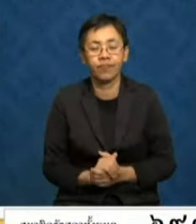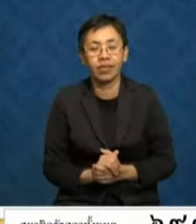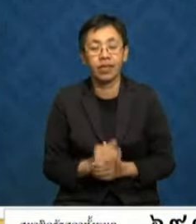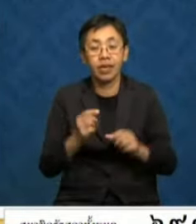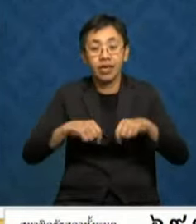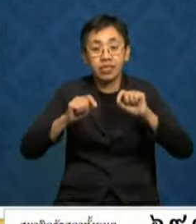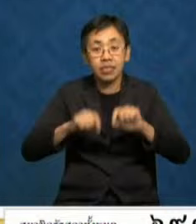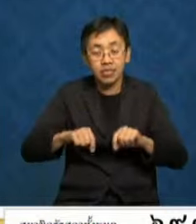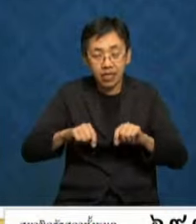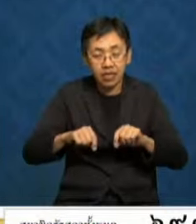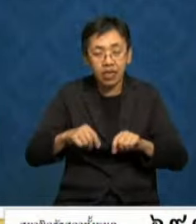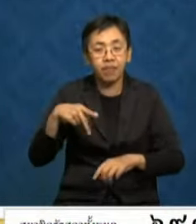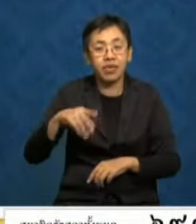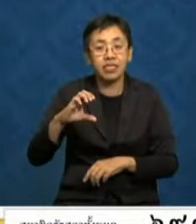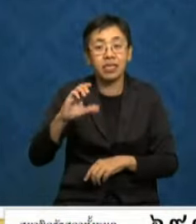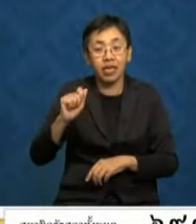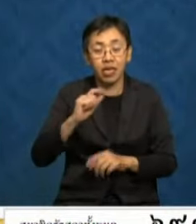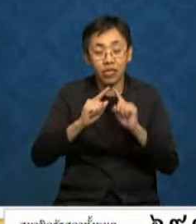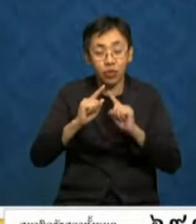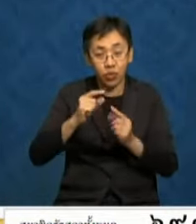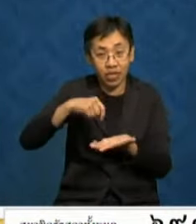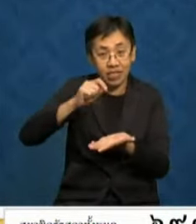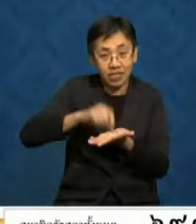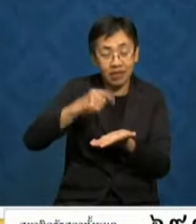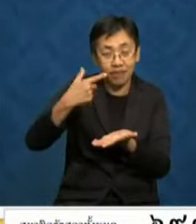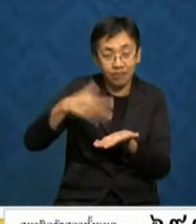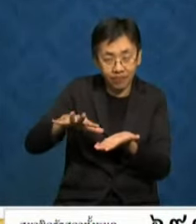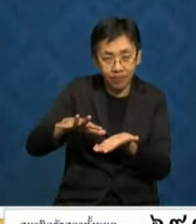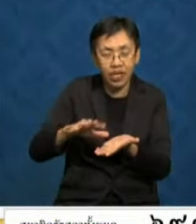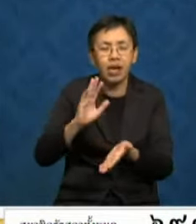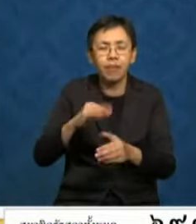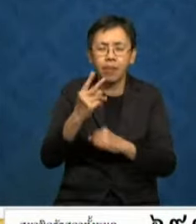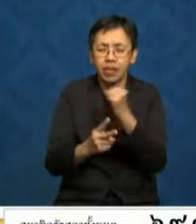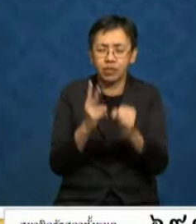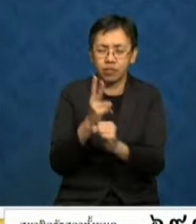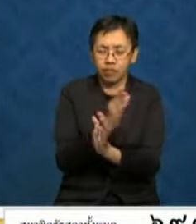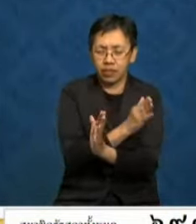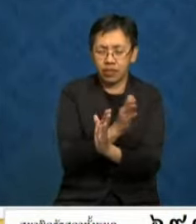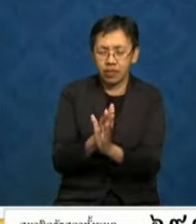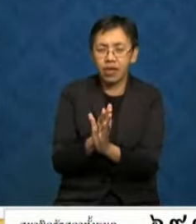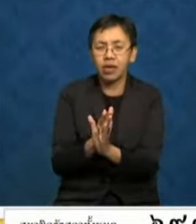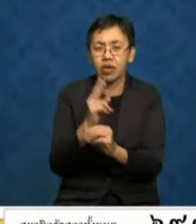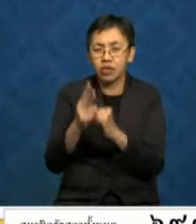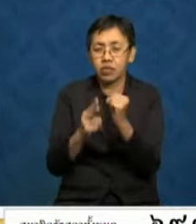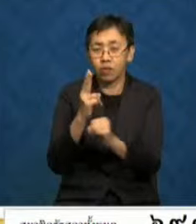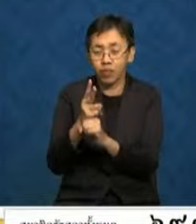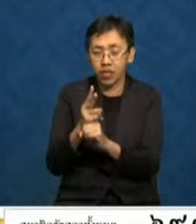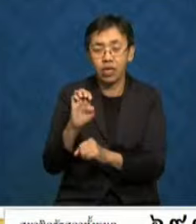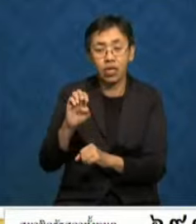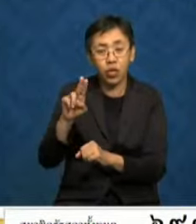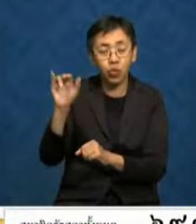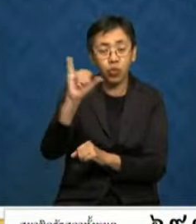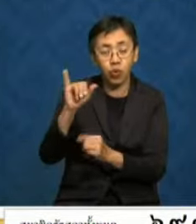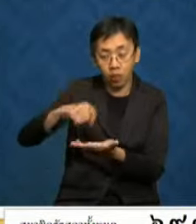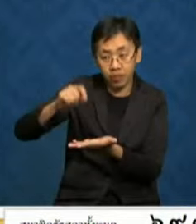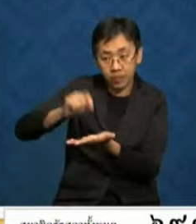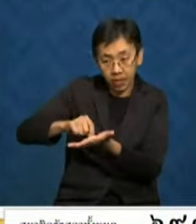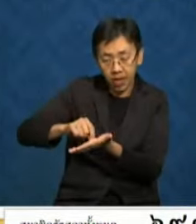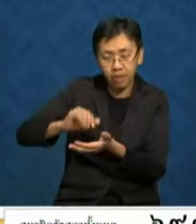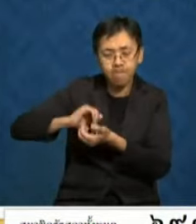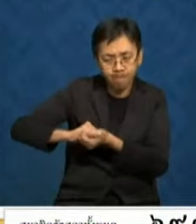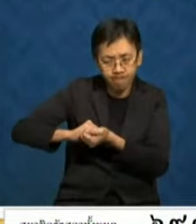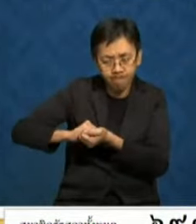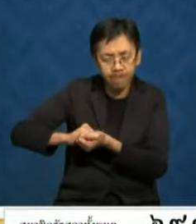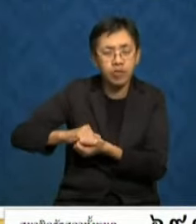นามไปแล้วในส่วนของ PCA ที่ผมพูดถึงว่ามีการลงนามไปแล้วเกือบ2ปีกับสหภาพยุโรปเนี่ยนอกจากที่จะช่วยกระชับความสั